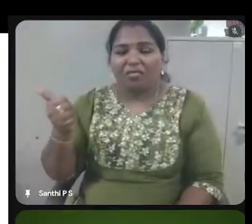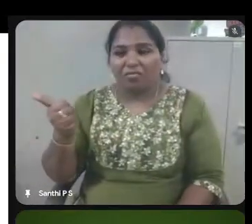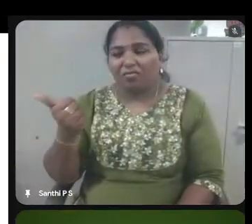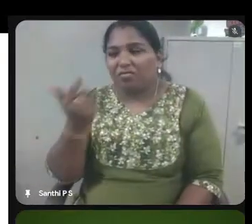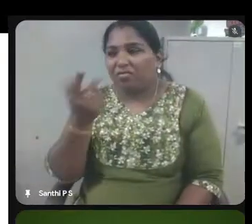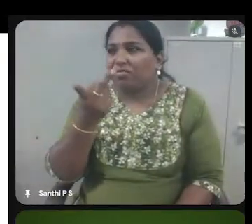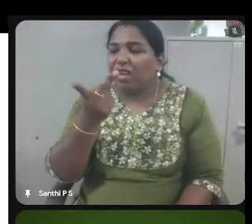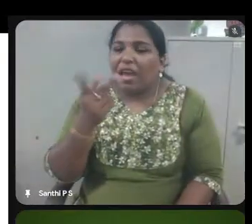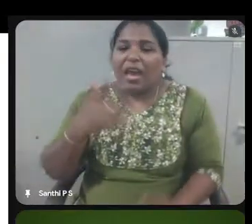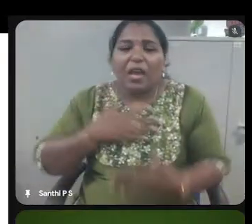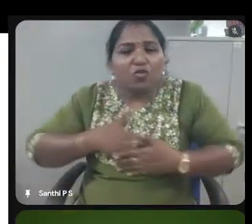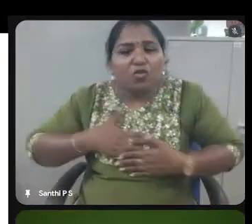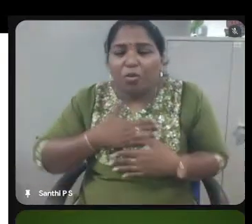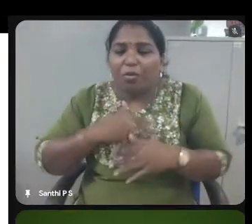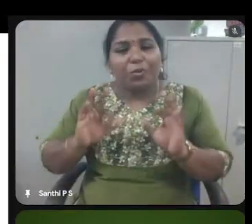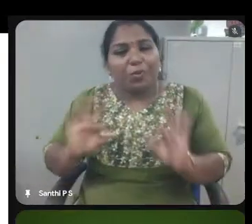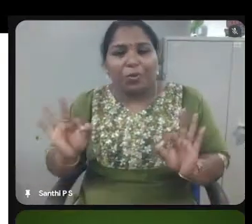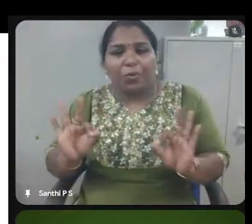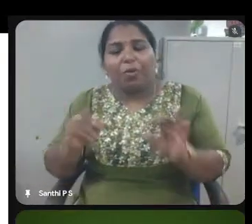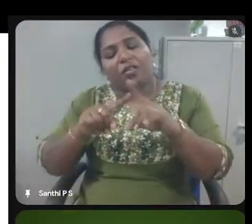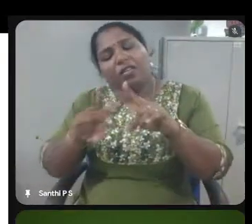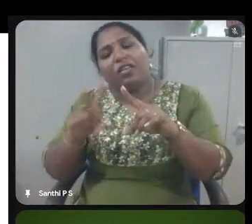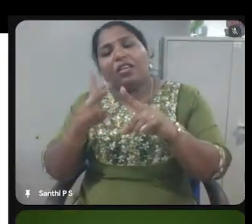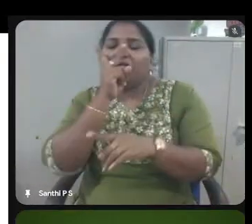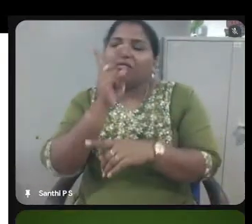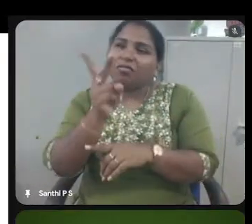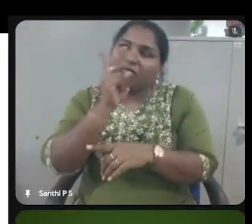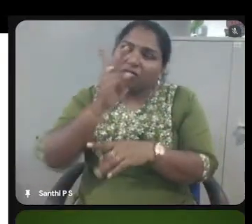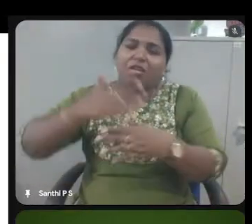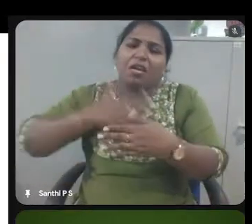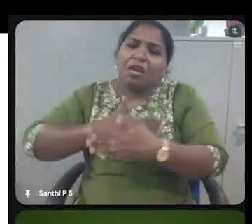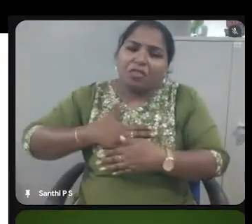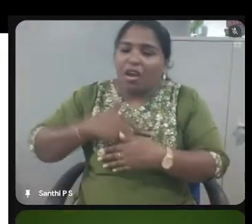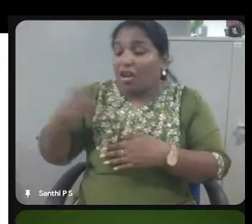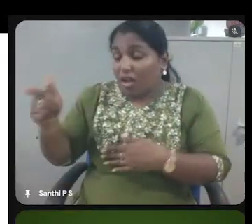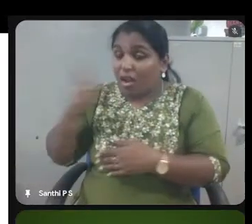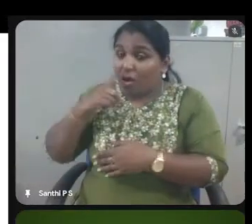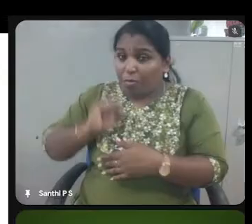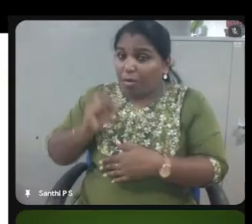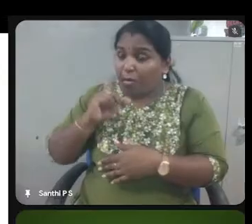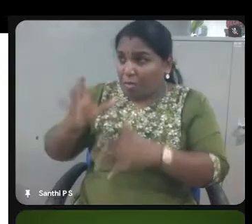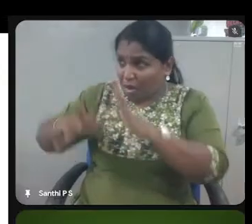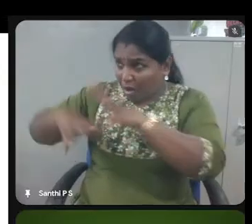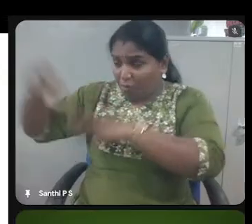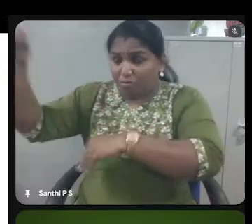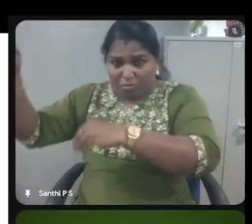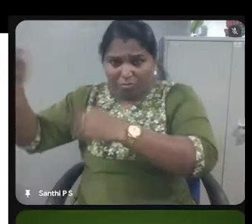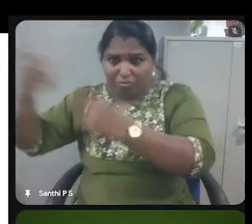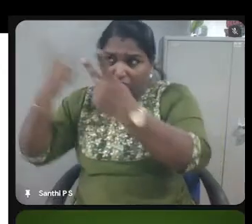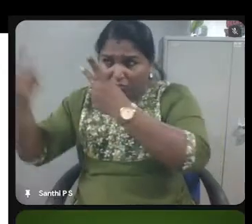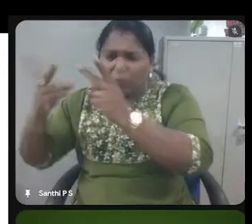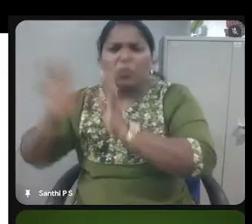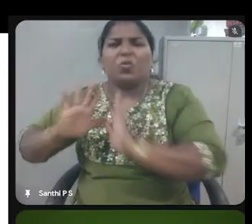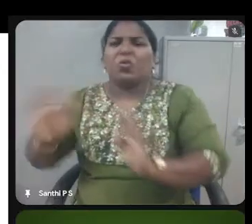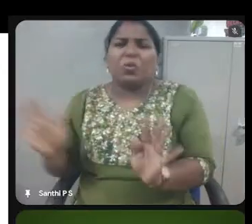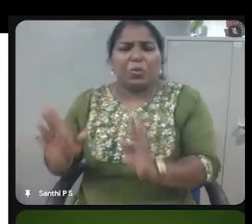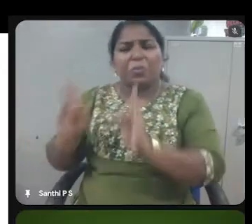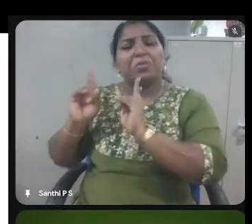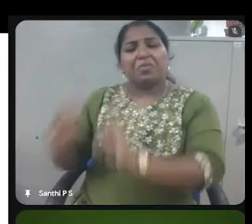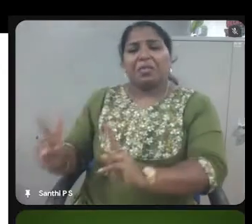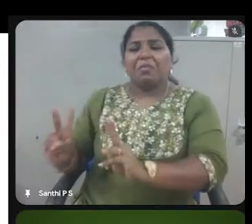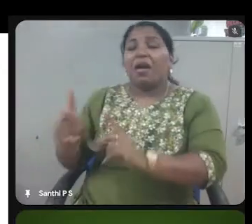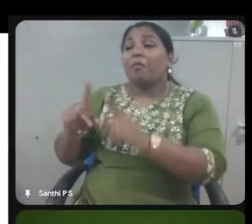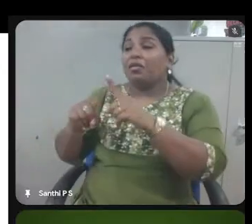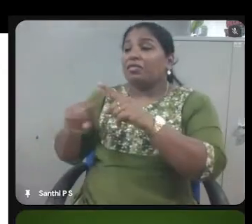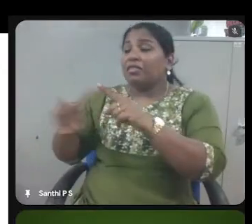ഓഫ് എന്റർടൈൻമെന്റോ അല്ലെങ്കിൽ അവർ വീട്ടിന്റെ വെളിയിൽ പോകുകയോ ഒന്നുമില്ല. നമുക്കപ്പം അവരുടെ ടെലിവിഷൻ സ്ക്രീൻ